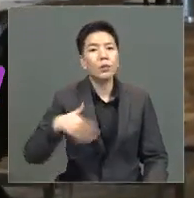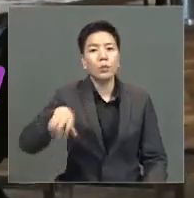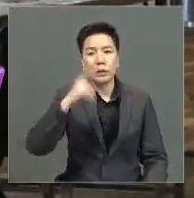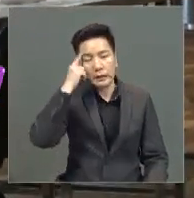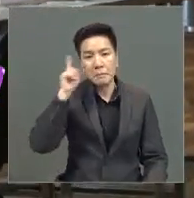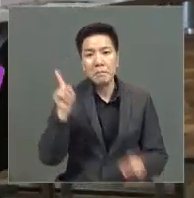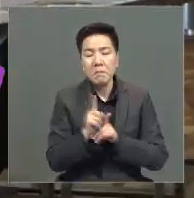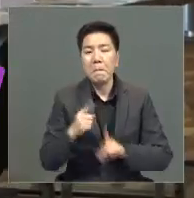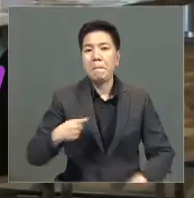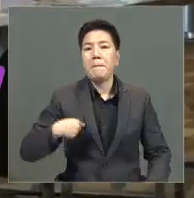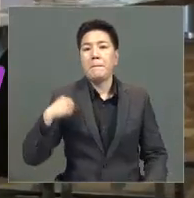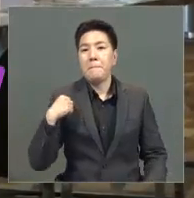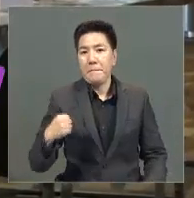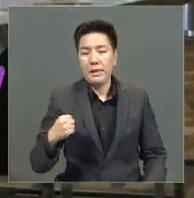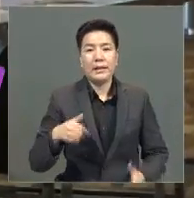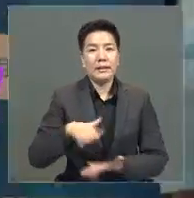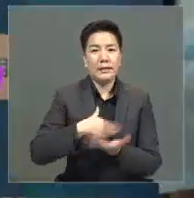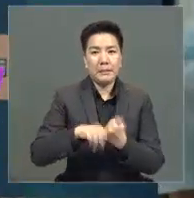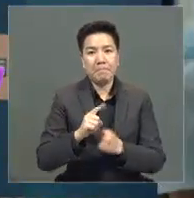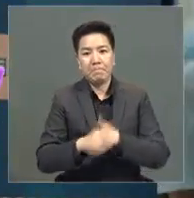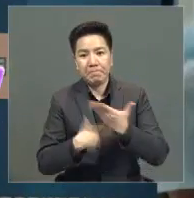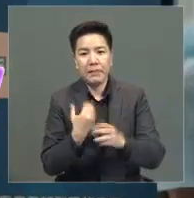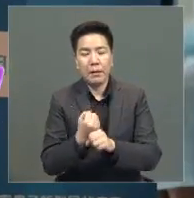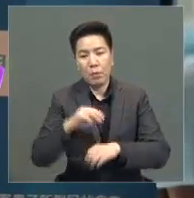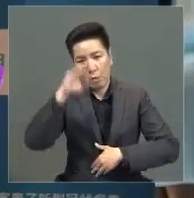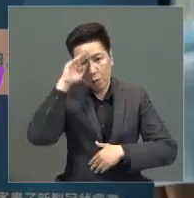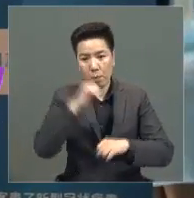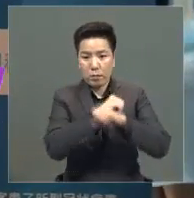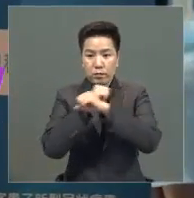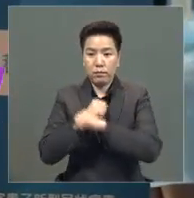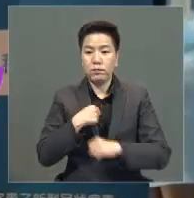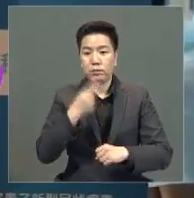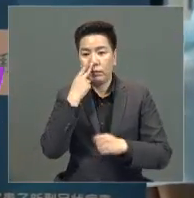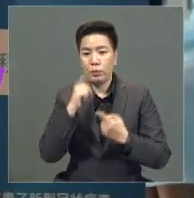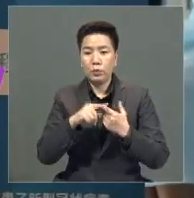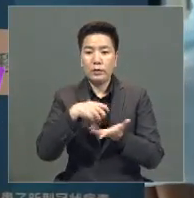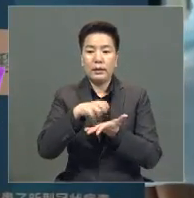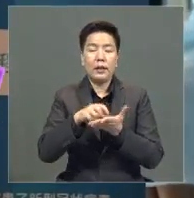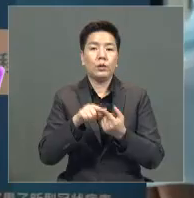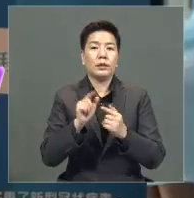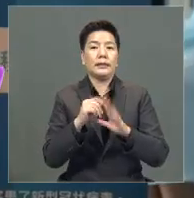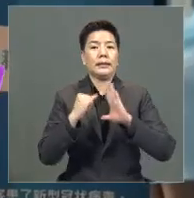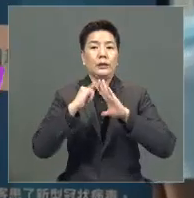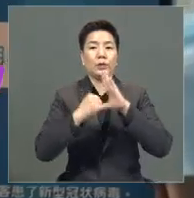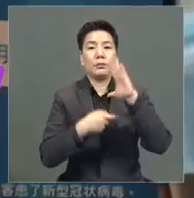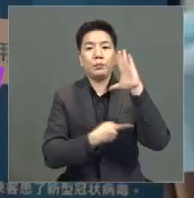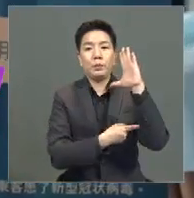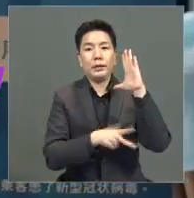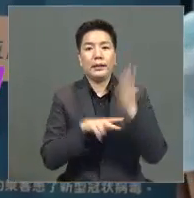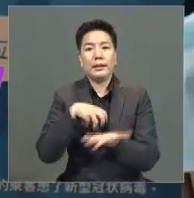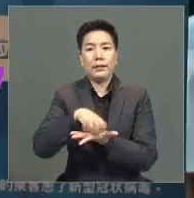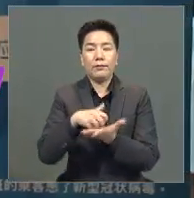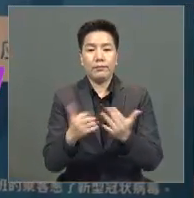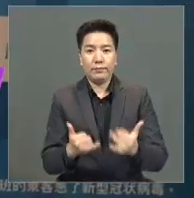การขับเคลื่อนเศรษฐกิจของจังหวัดพร้อมๆกับการควบคุมโรคฟังคำยืนยันเพิ่มเติมจากทางผู้ว่าราชการจังหวัดภูเก็ต